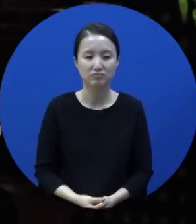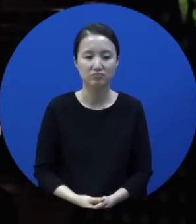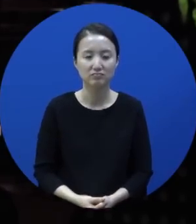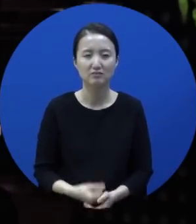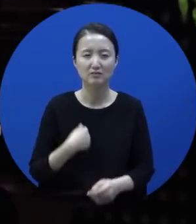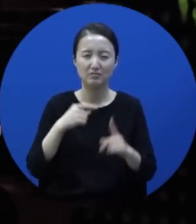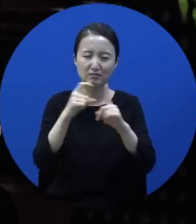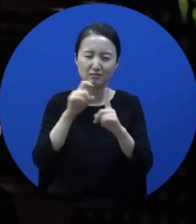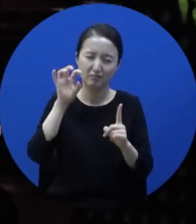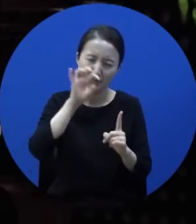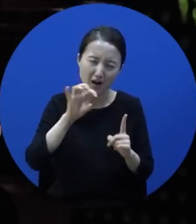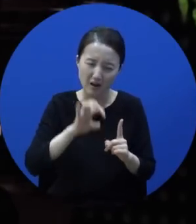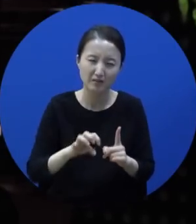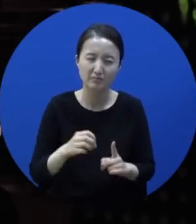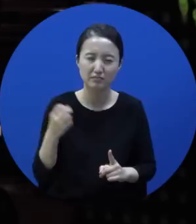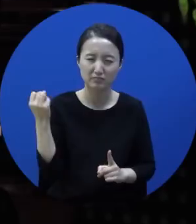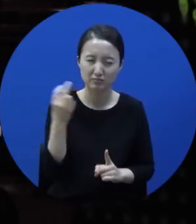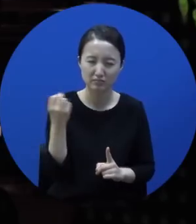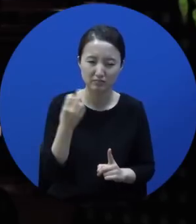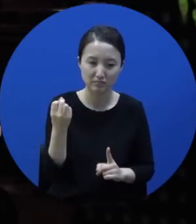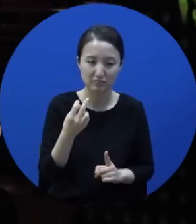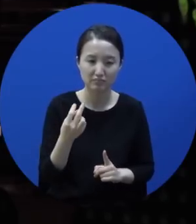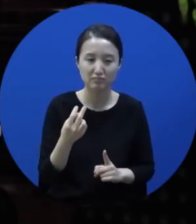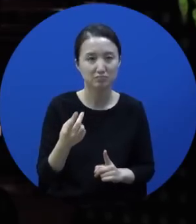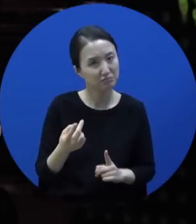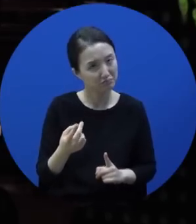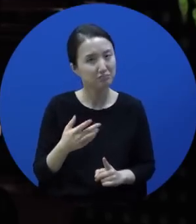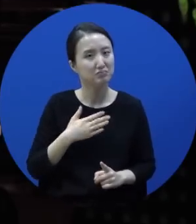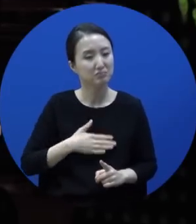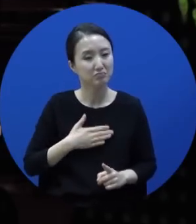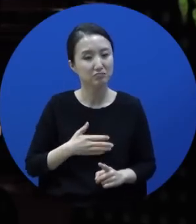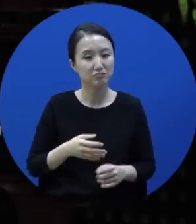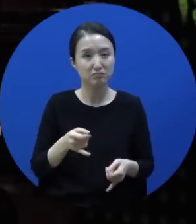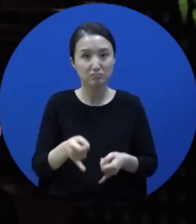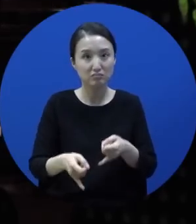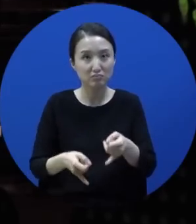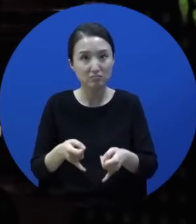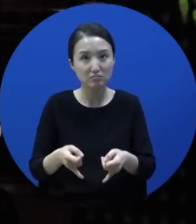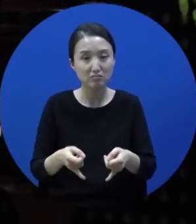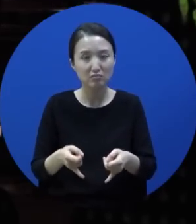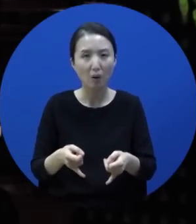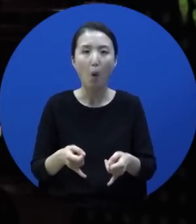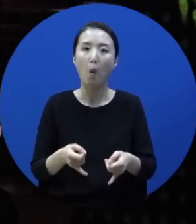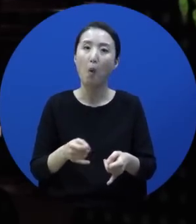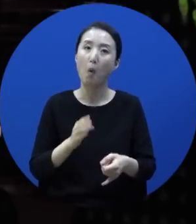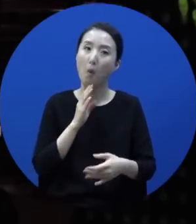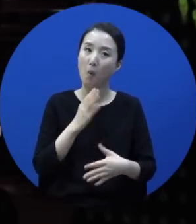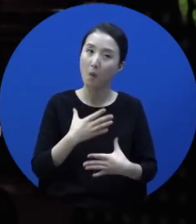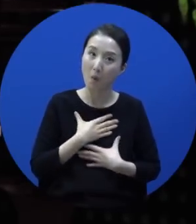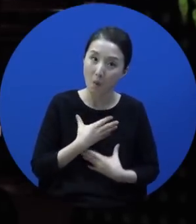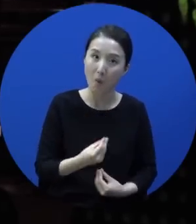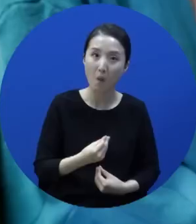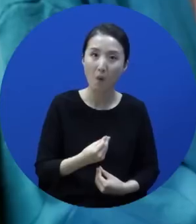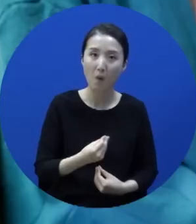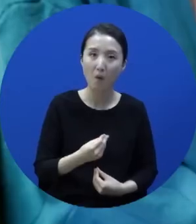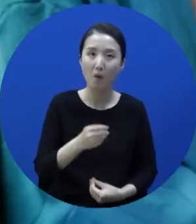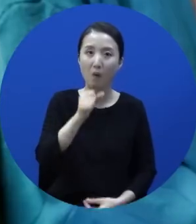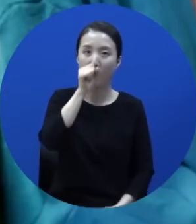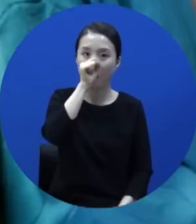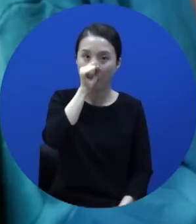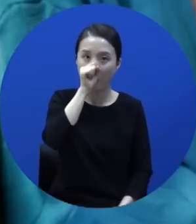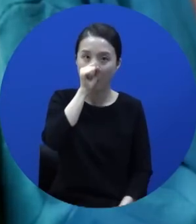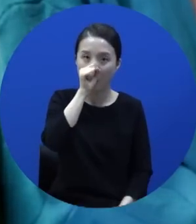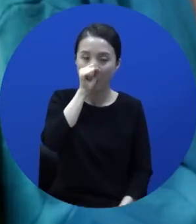이렇게 이야기를 했어요, 친구들한테. 했더니 이 친구가 신어보고 너무 발이 안 편하고 안 아프고 너무 편하고 너무